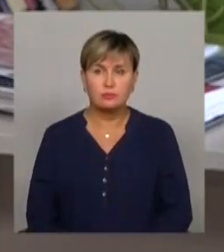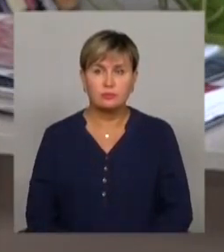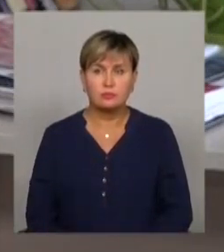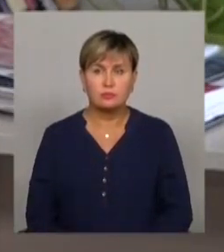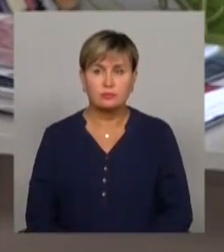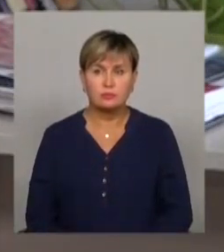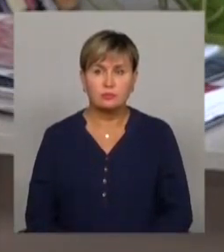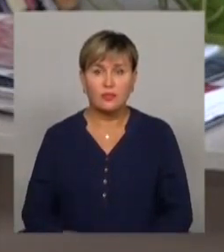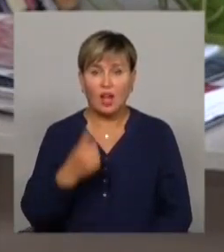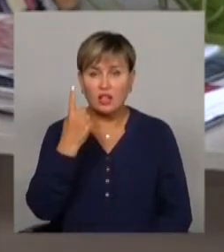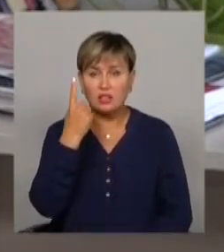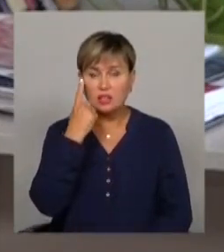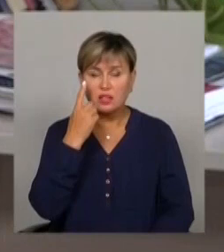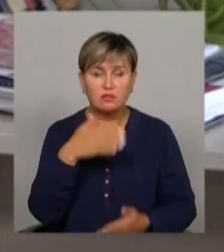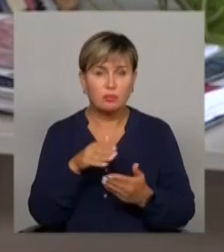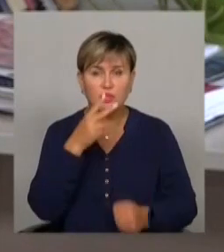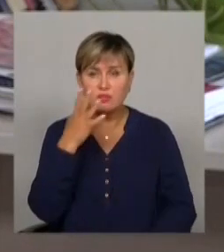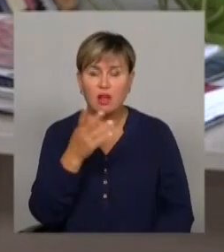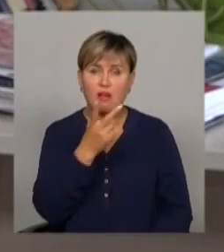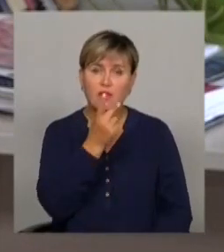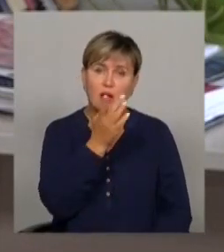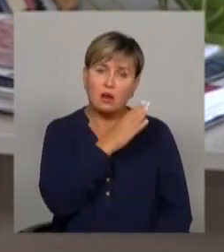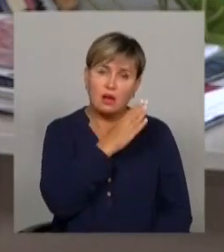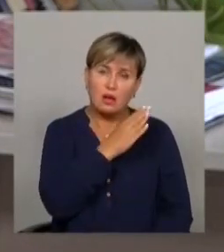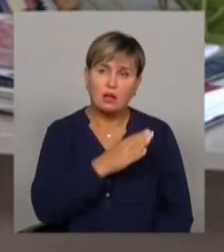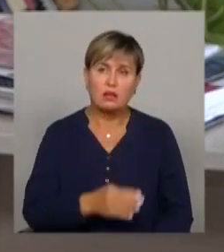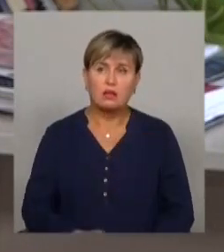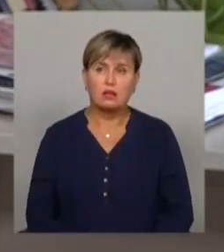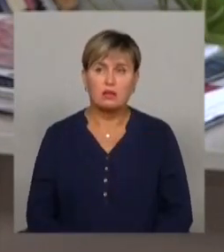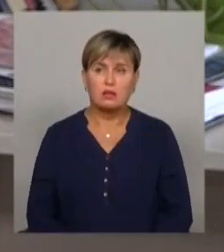Одна глаза вообще не видит, вторая всего